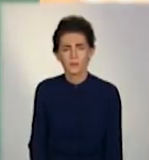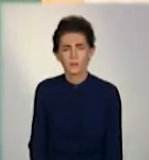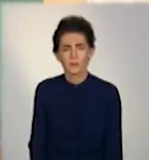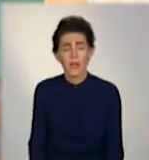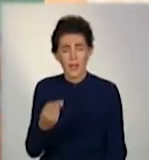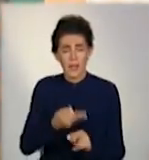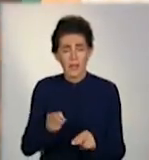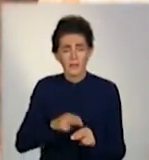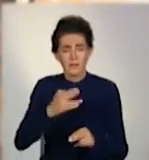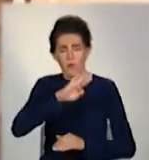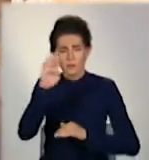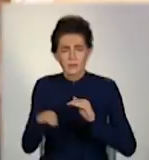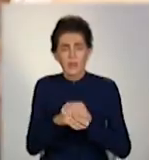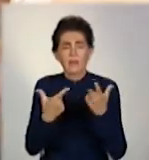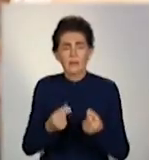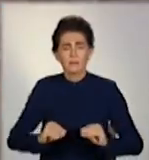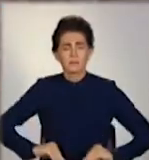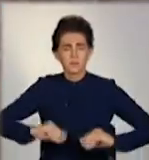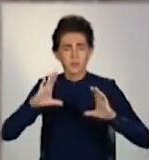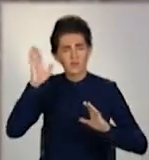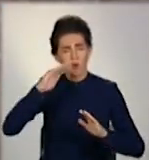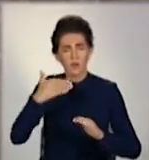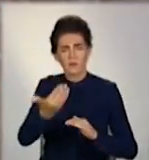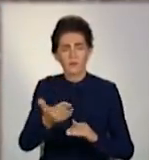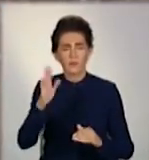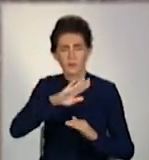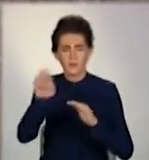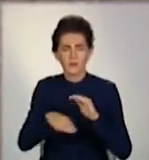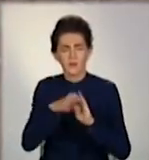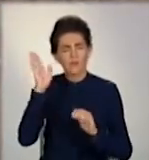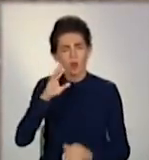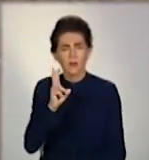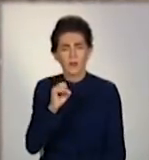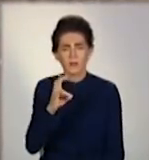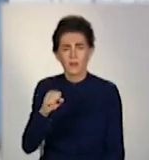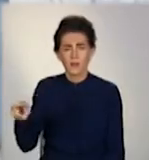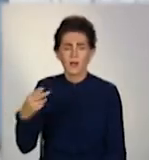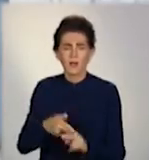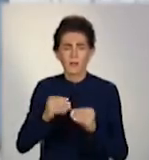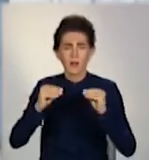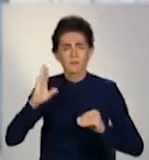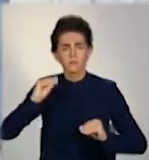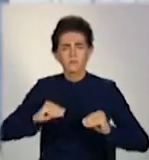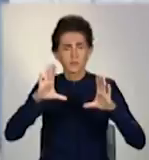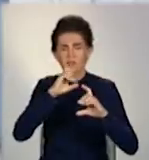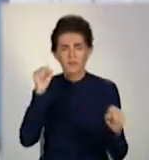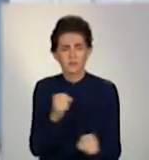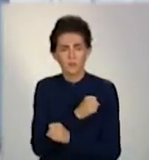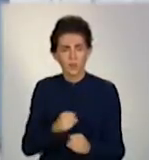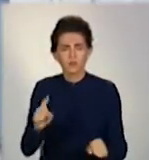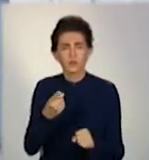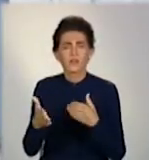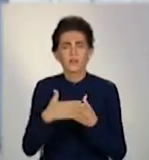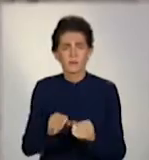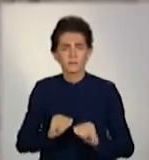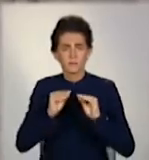Саме під оселею, де стався потоп і приміщення водоканалу. Подивитися, чи затопило будівлю, ми не змогли, бо двері